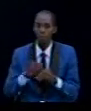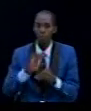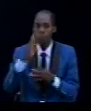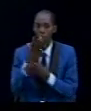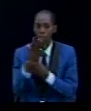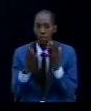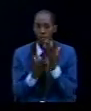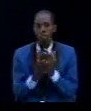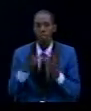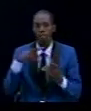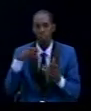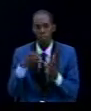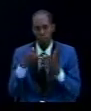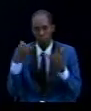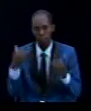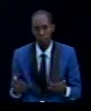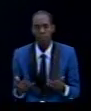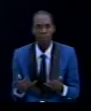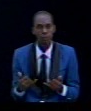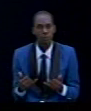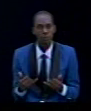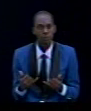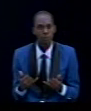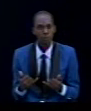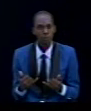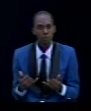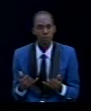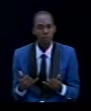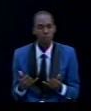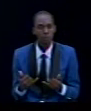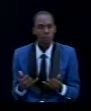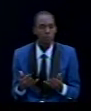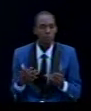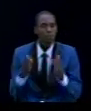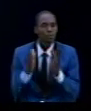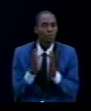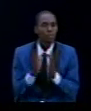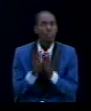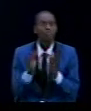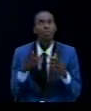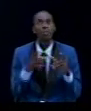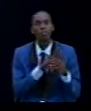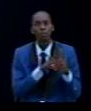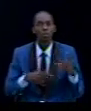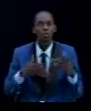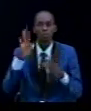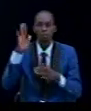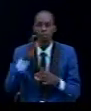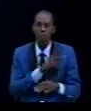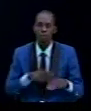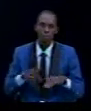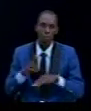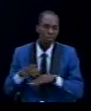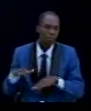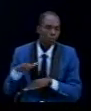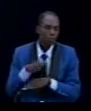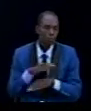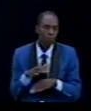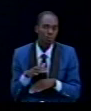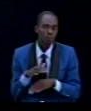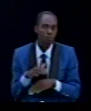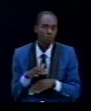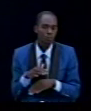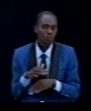Prie maintenant et dis, Seigneur, que ton royaume vienne. Et que tout projet qui est contre le royaume de Christ dans